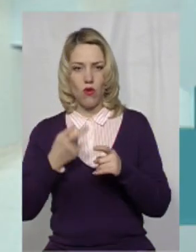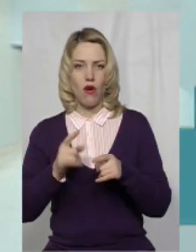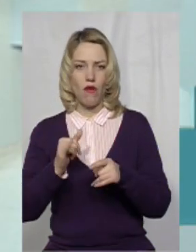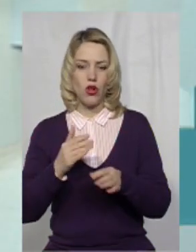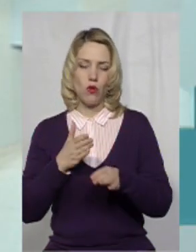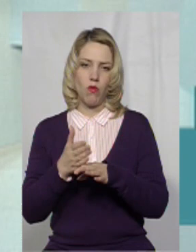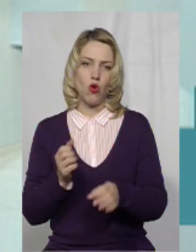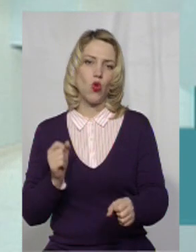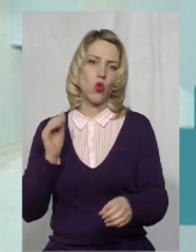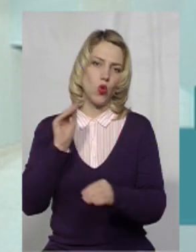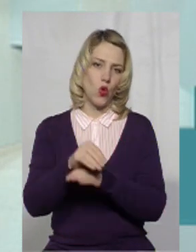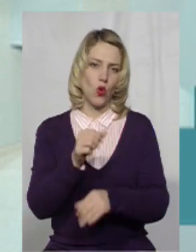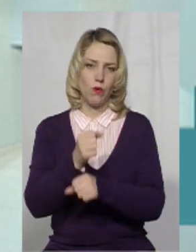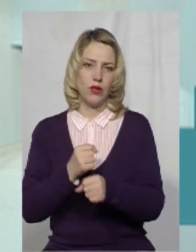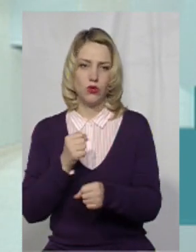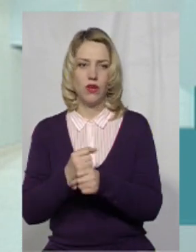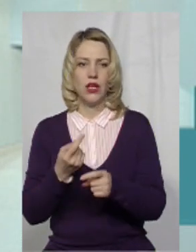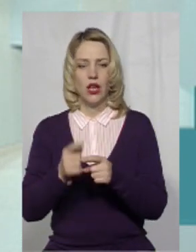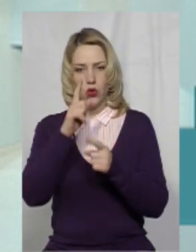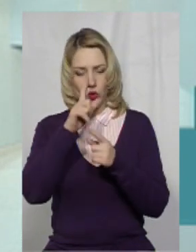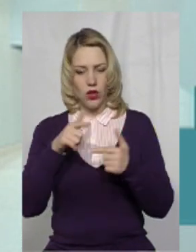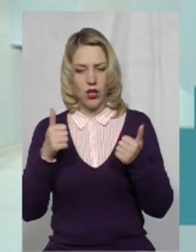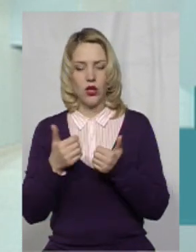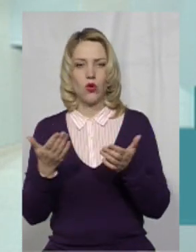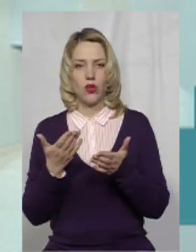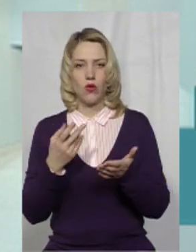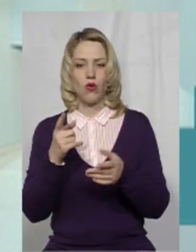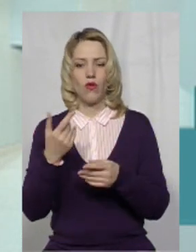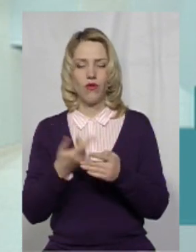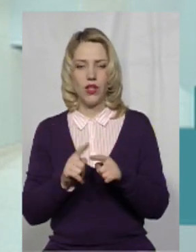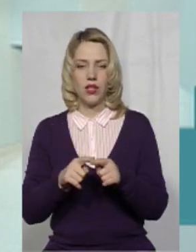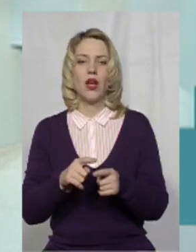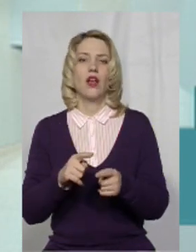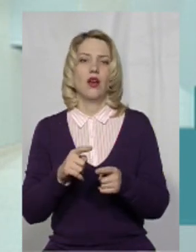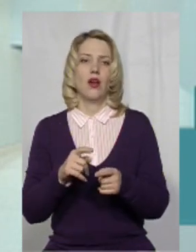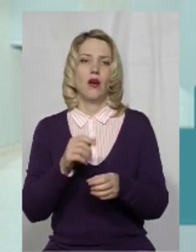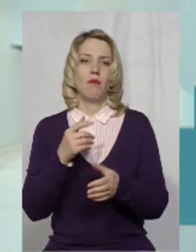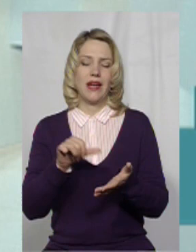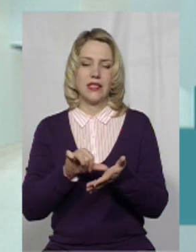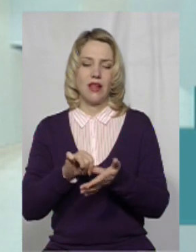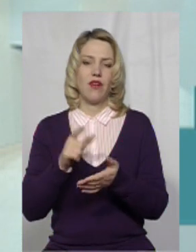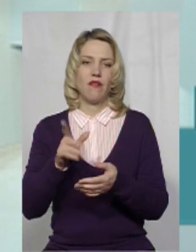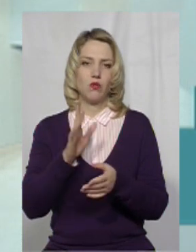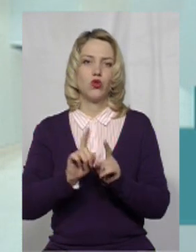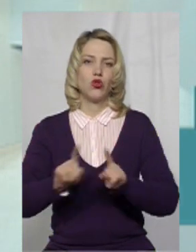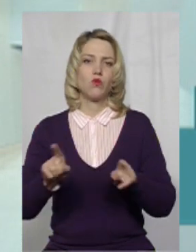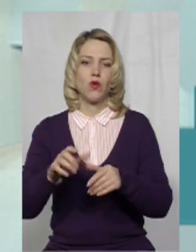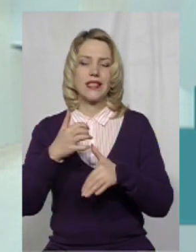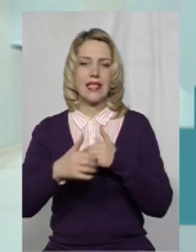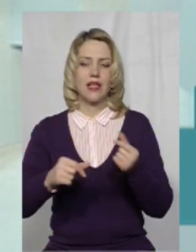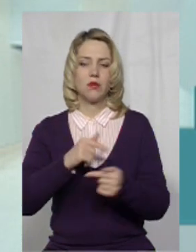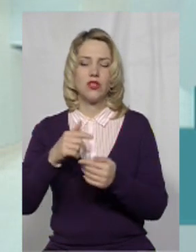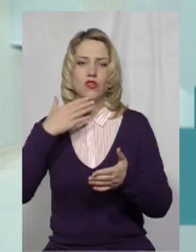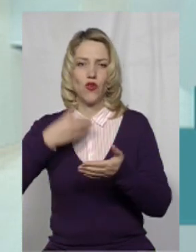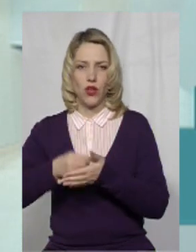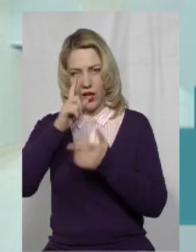потім опрацювати і у ту країну, яку він представляв, в тій країні його розповсюдити серед бізнесменів тієї країни. І